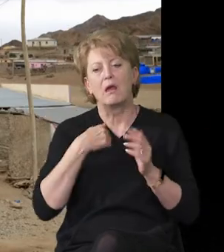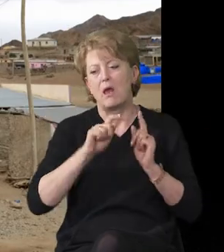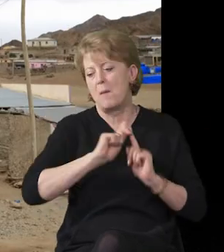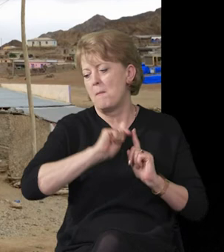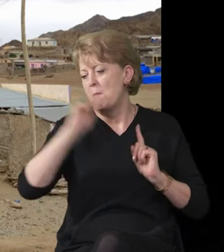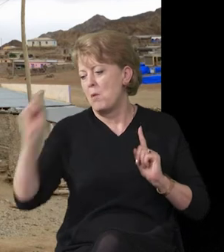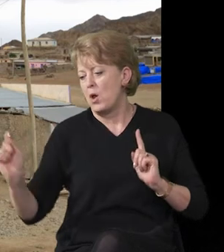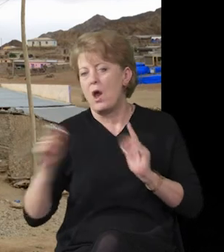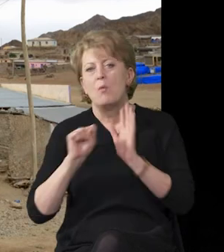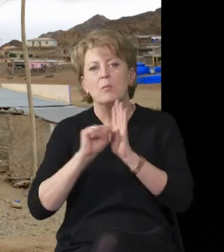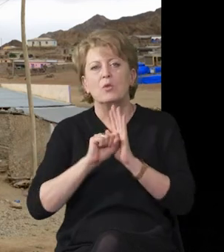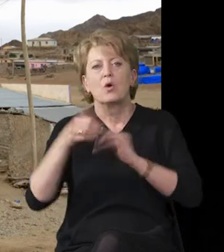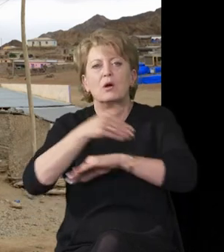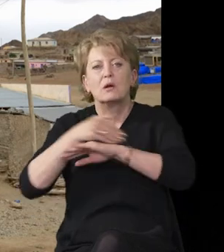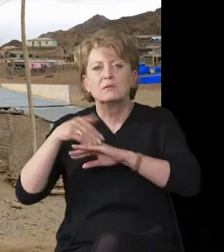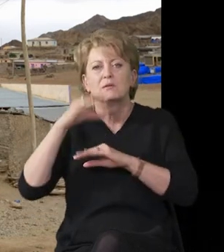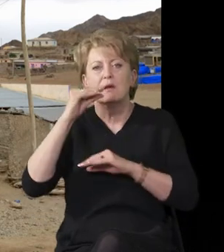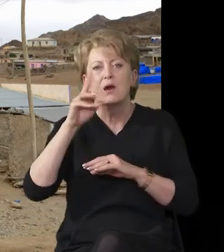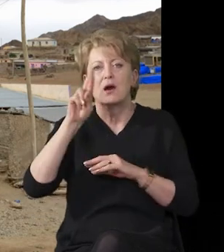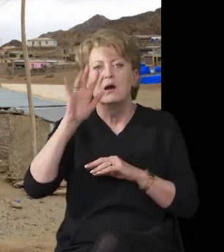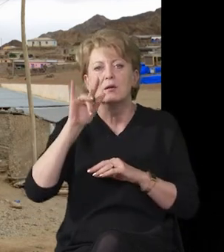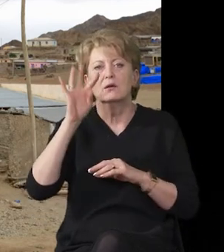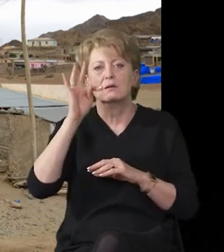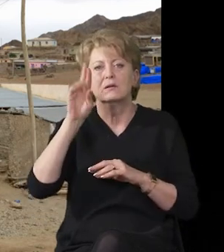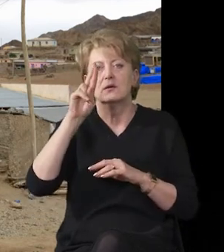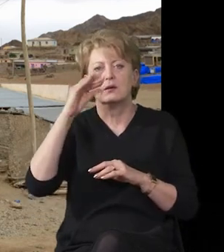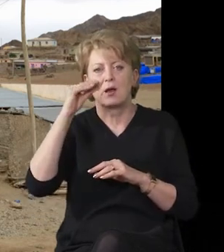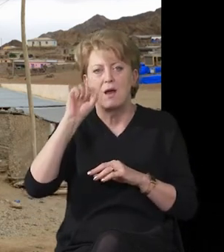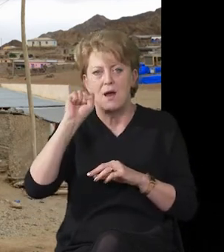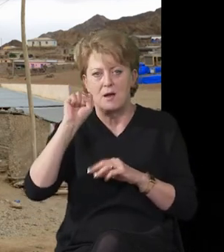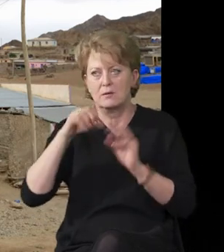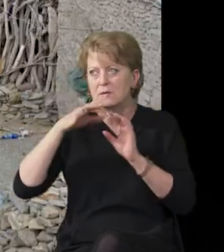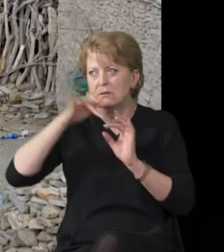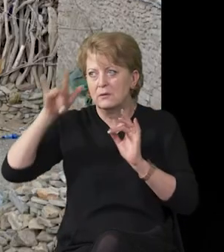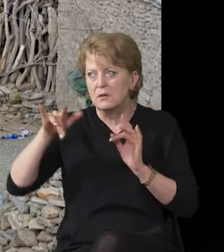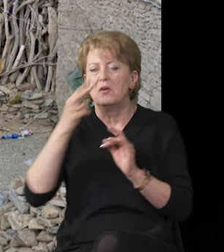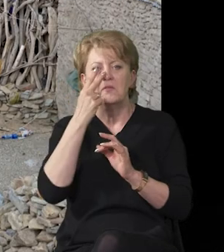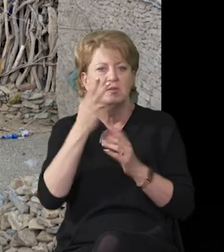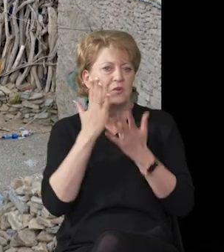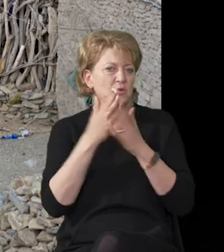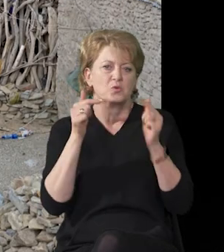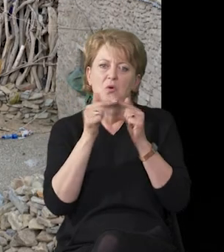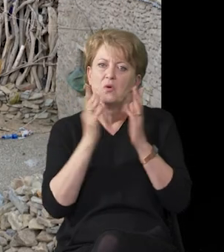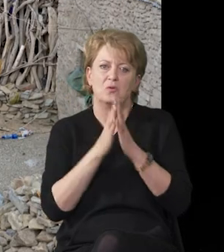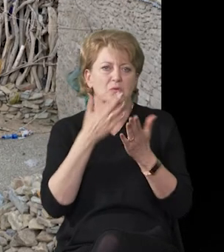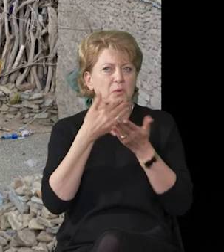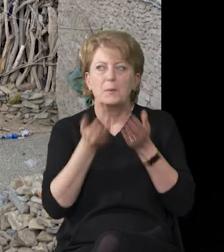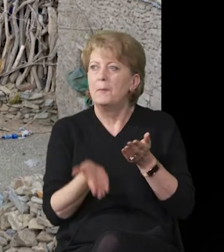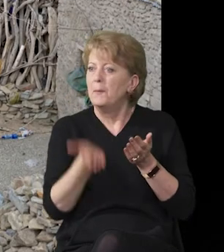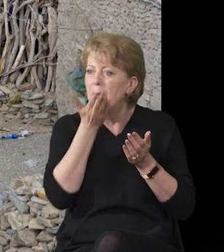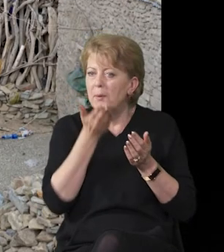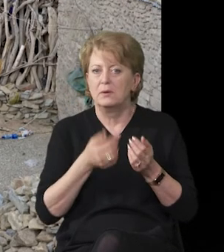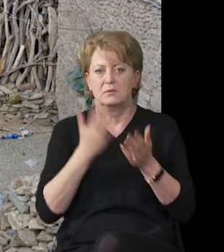kotliny Danakil. Widać już oczywiście, że krajobraz się zmienia, już nie ma kościołów, tylko meczety, nie ma roślinności